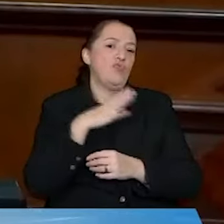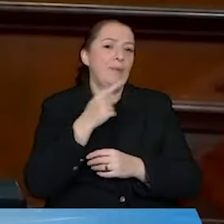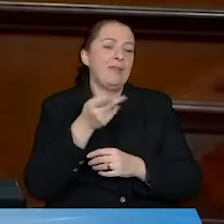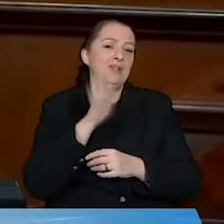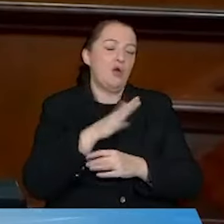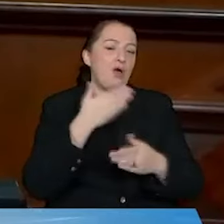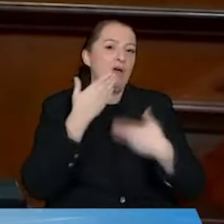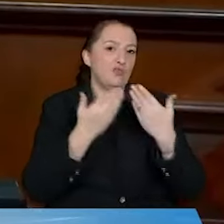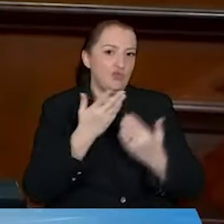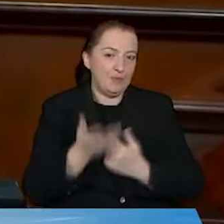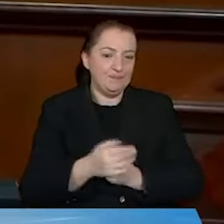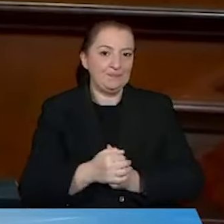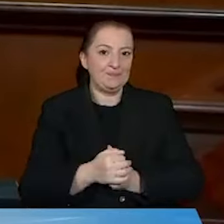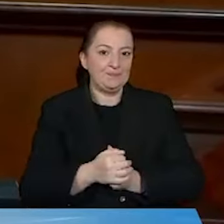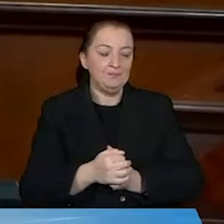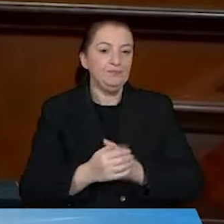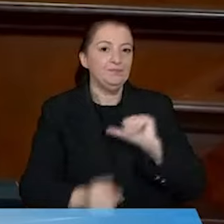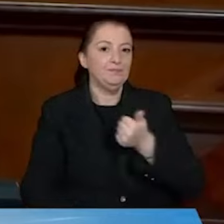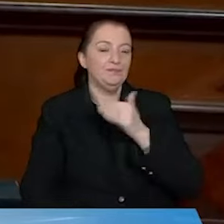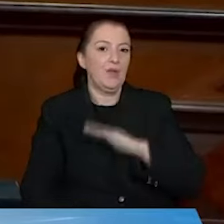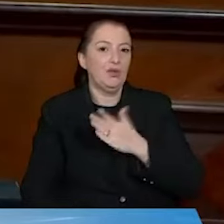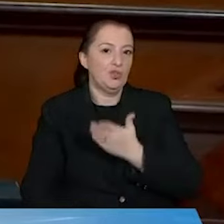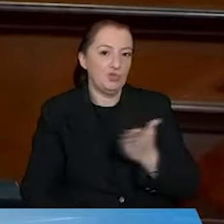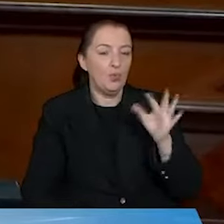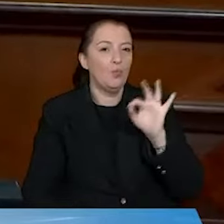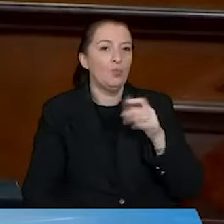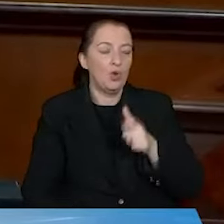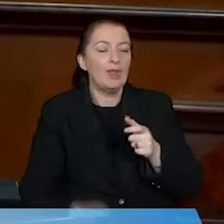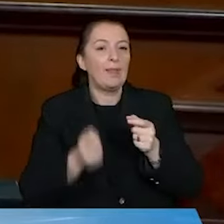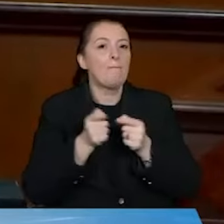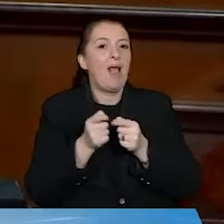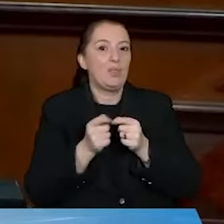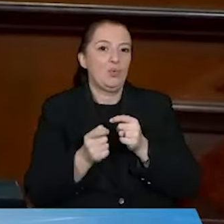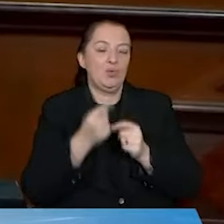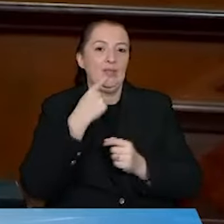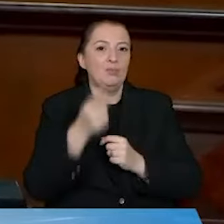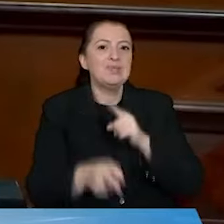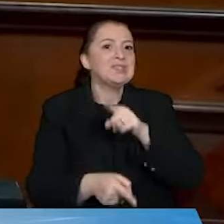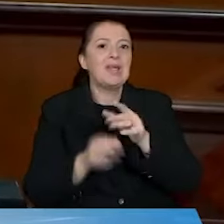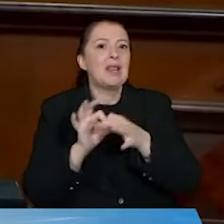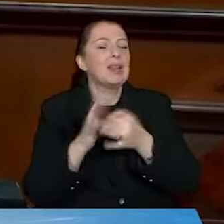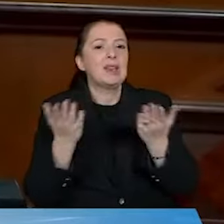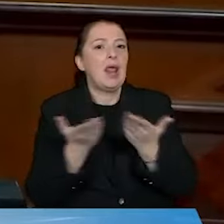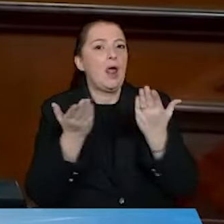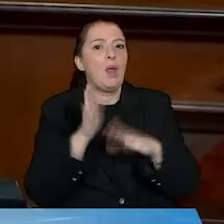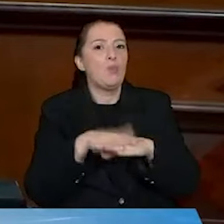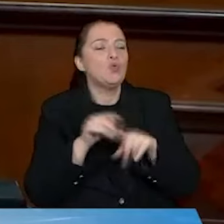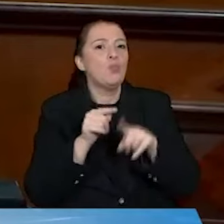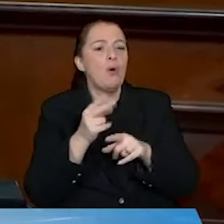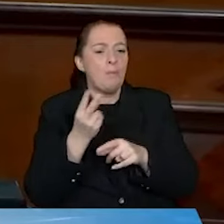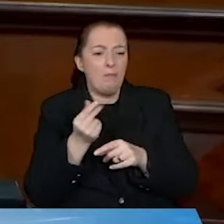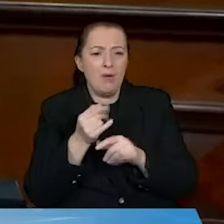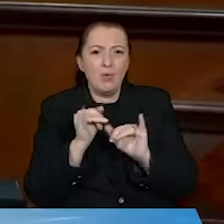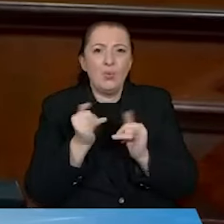değineceğim. Değerli arkadaşlar, buradan Beltur'a sesleniyorum. Siz neler yapıyorsunuz? Bu rakamlar nedir